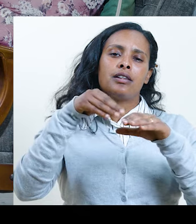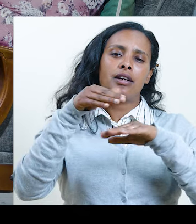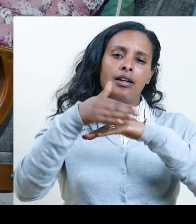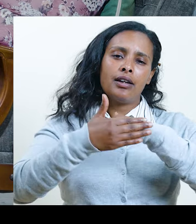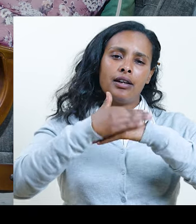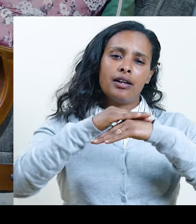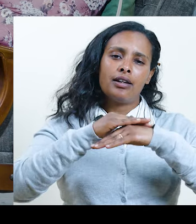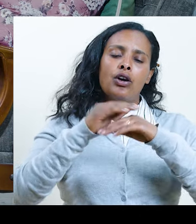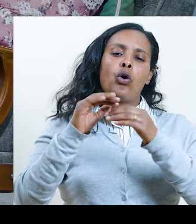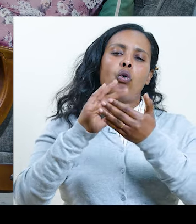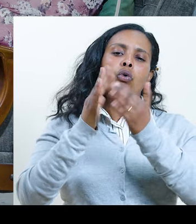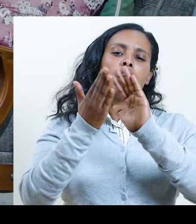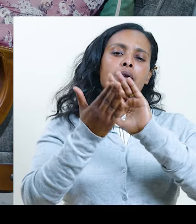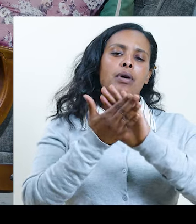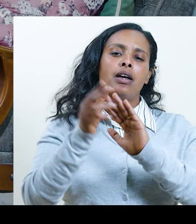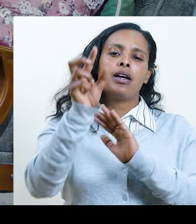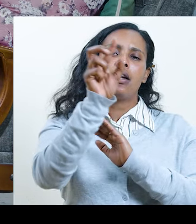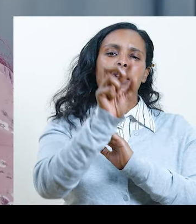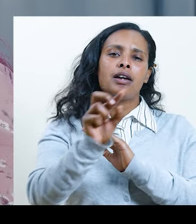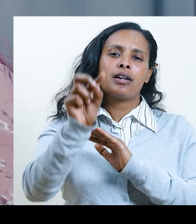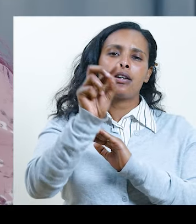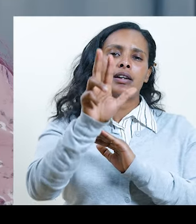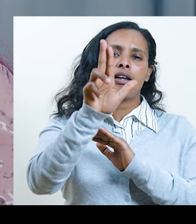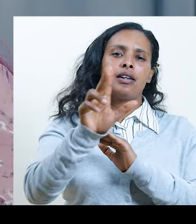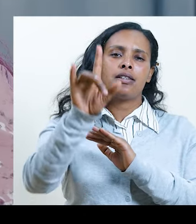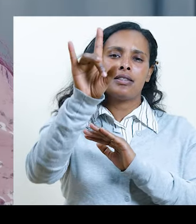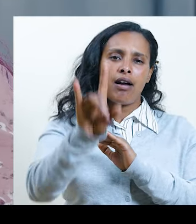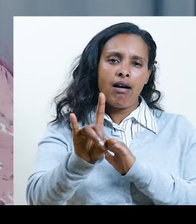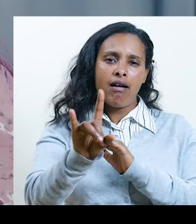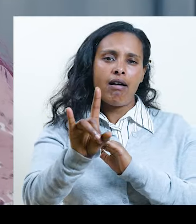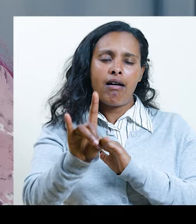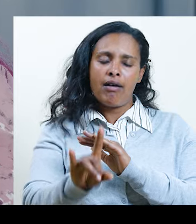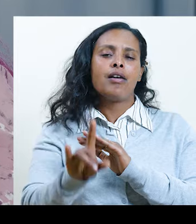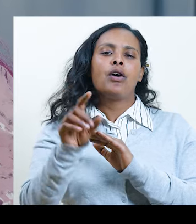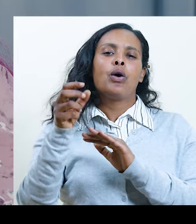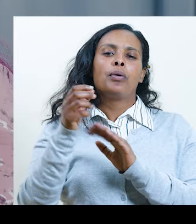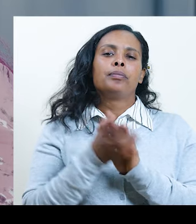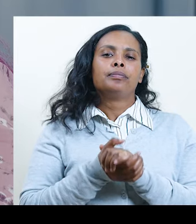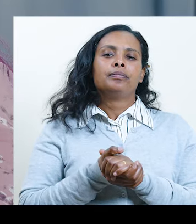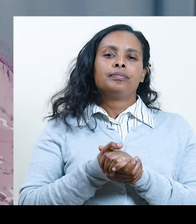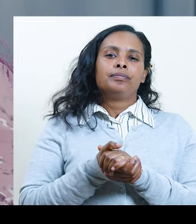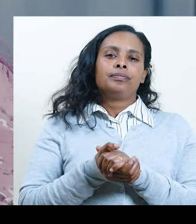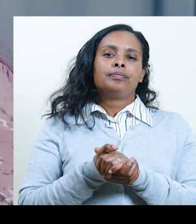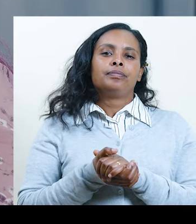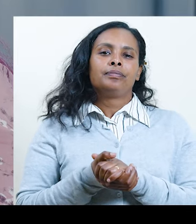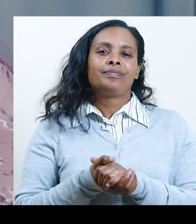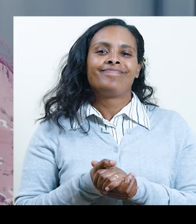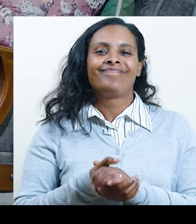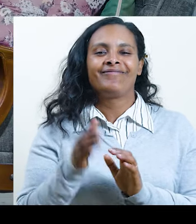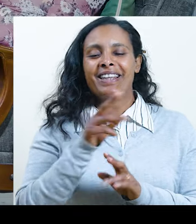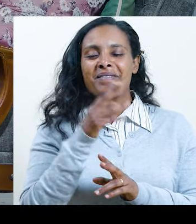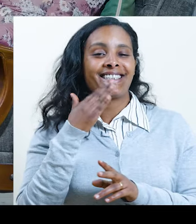አፈር እስኪጫነን ሆነን የቁም ሬሳ። ይህን